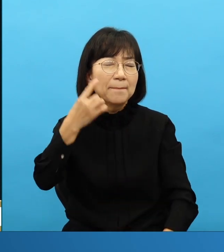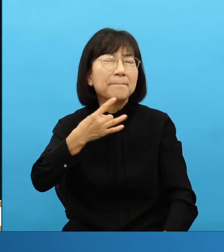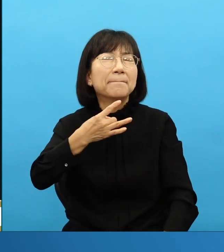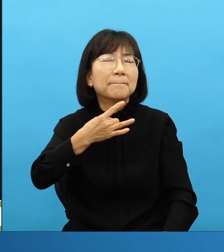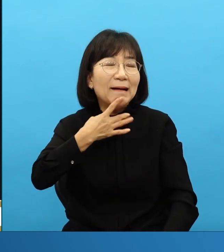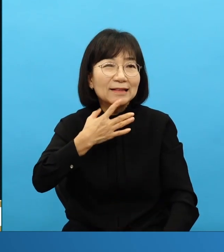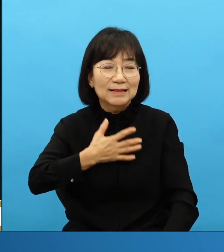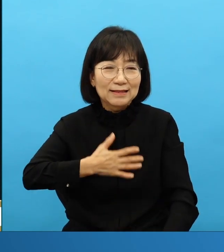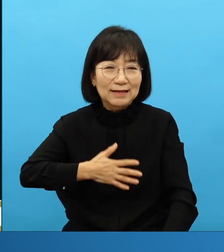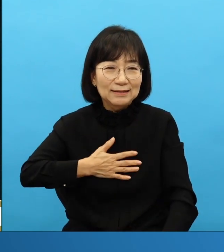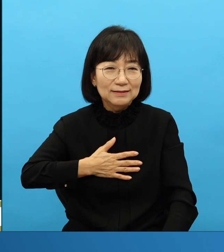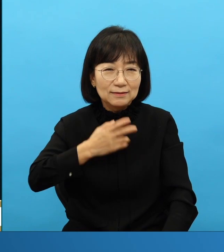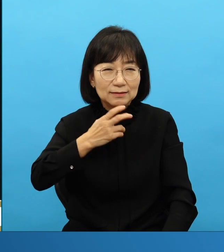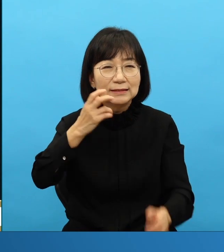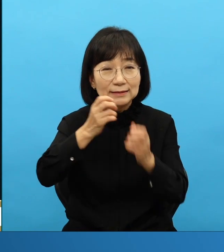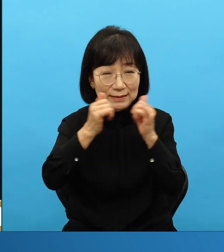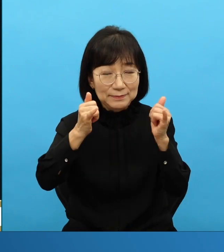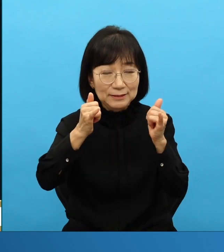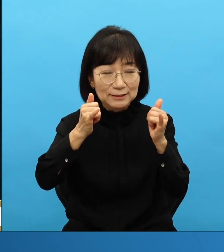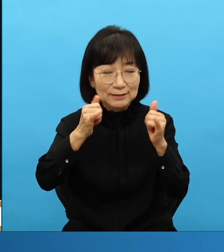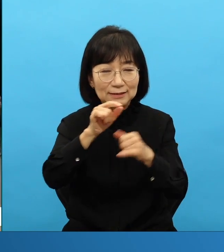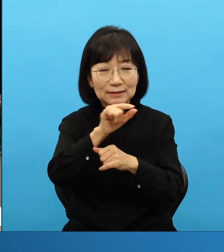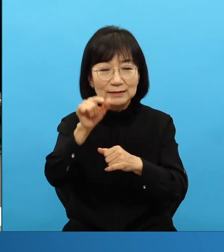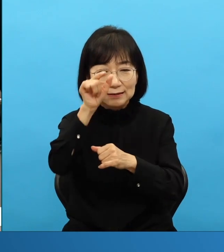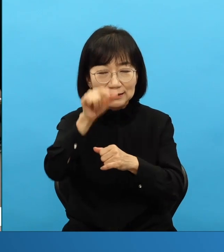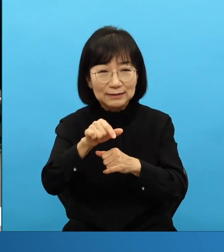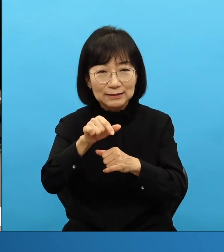인재들 신학교로 보내주옵소서.